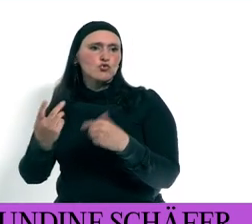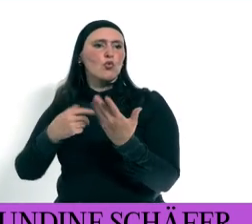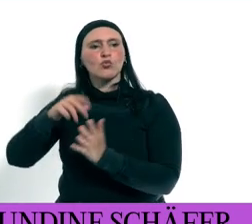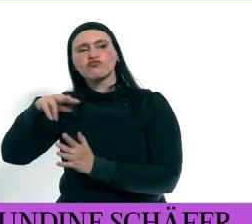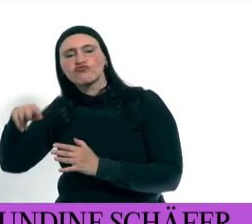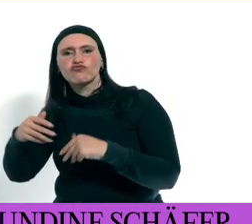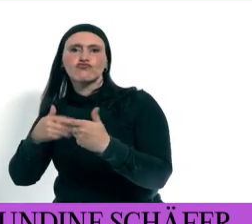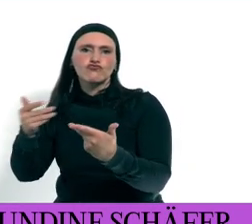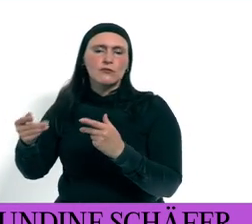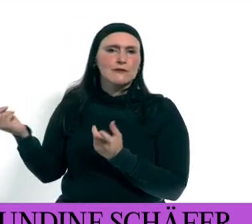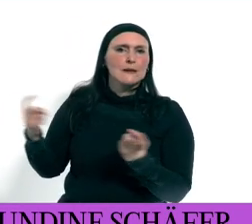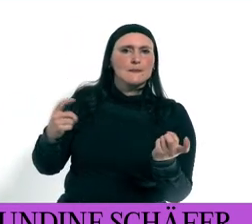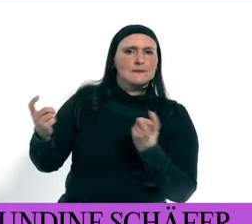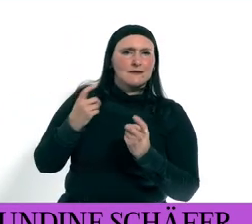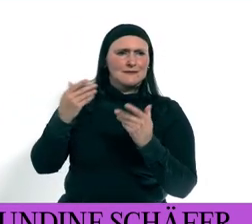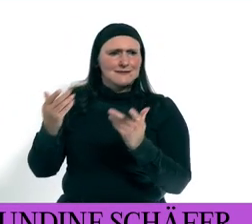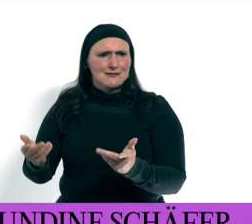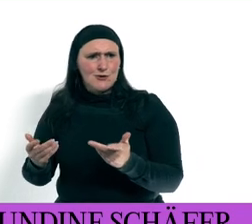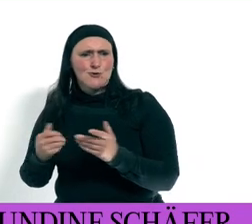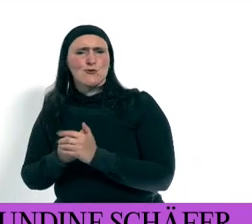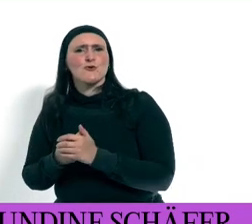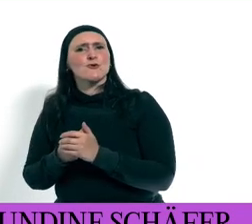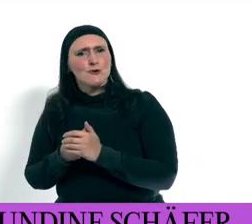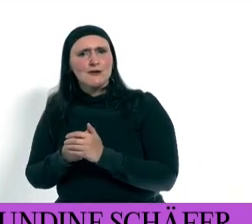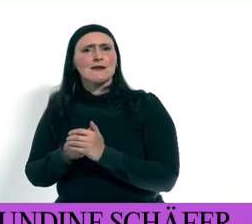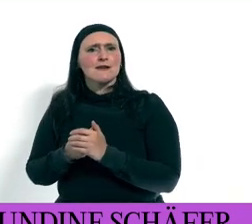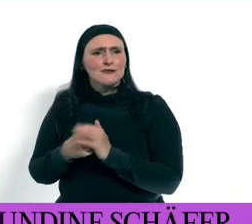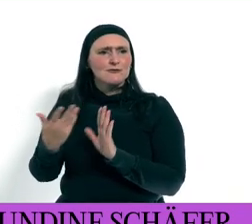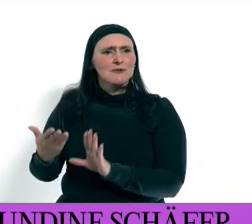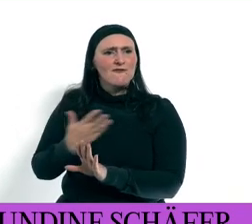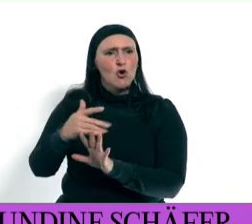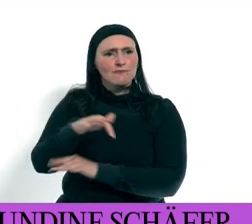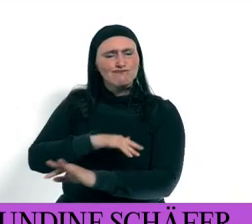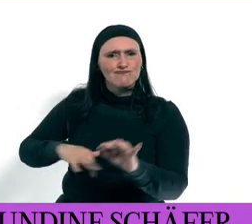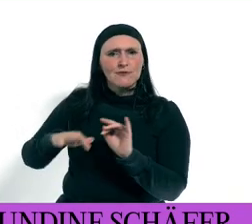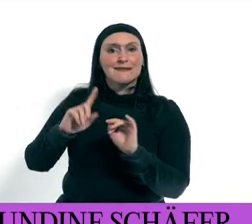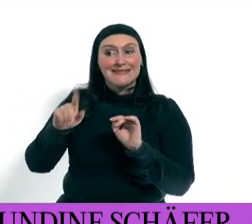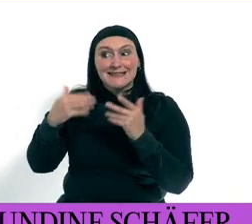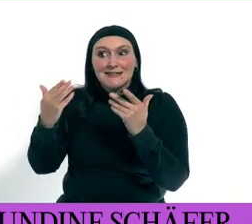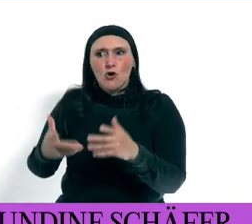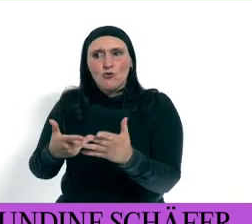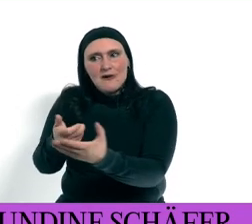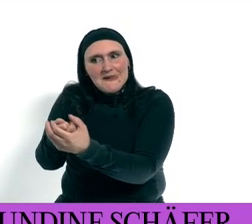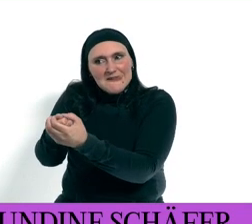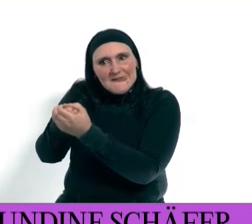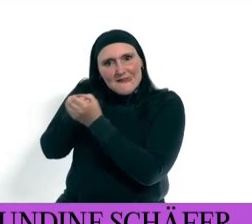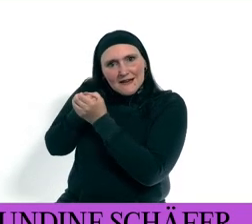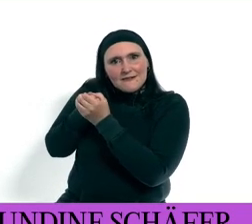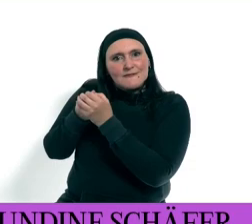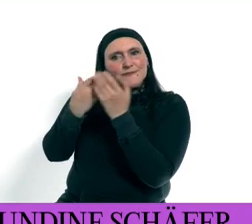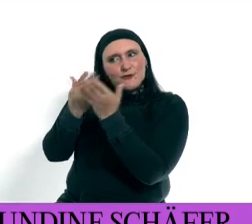Fußballfan, aber wir haben auch dann zum Beispiel Public